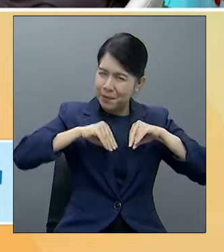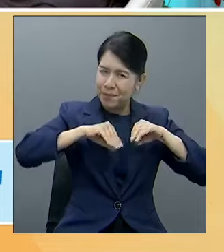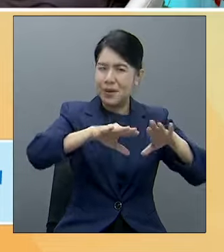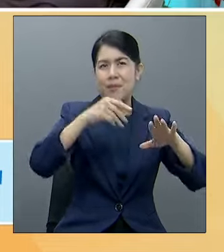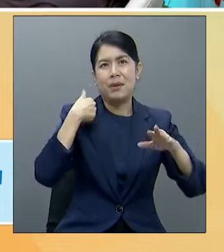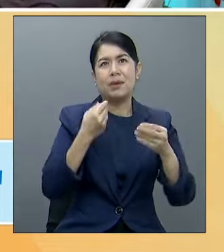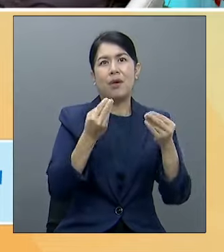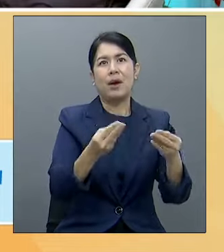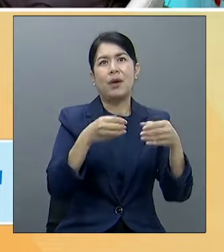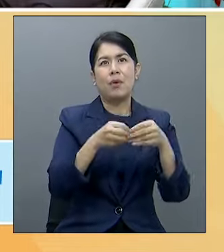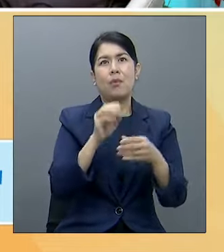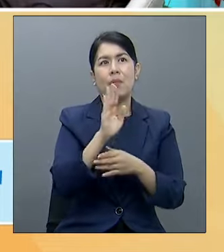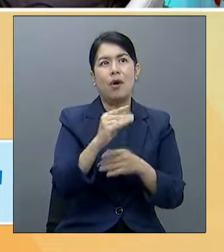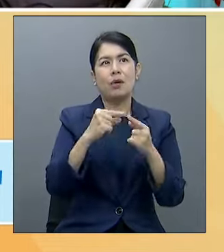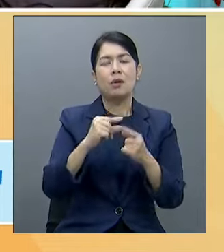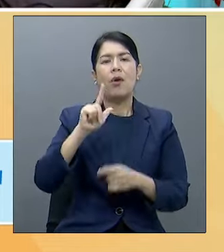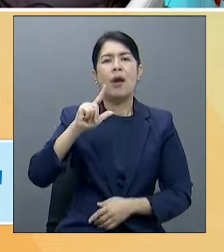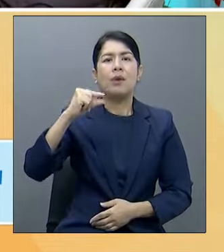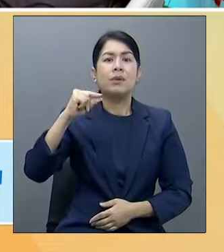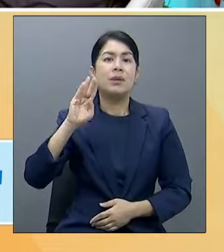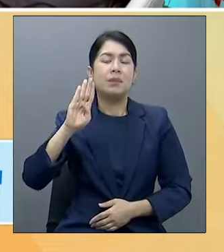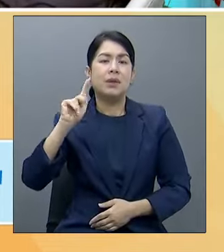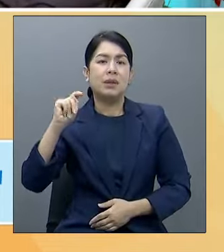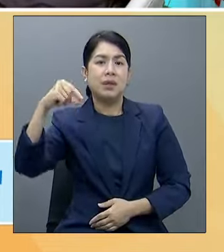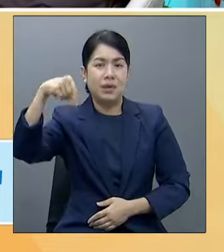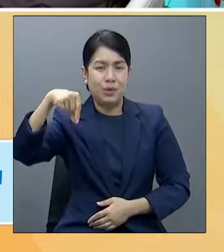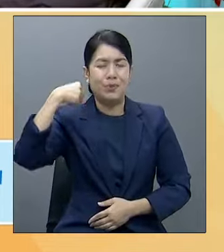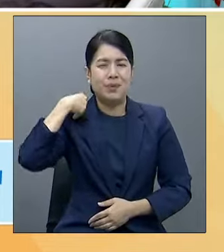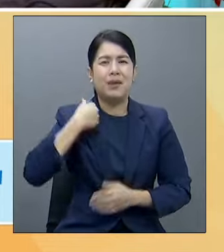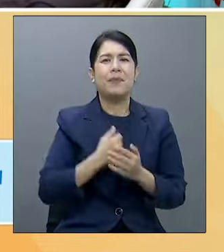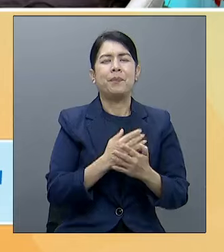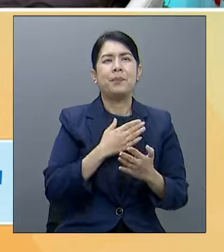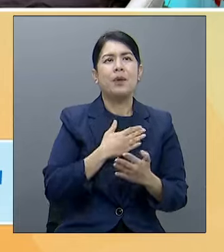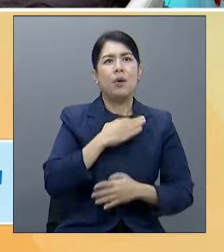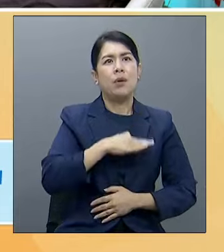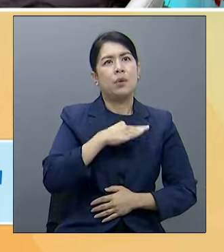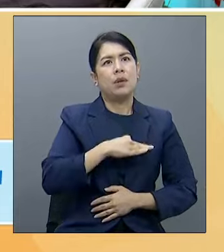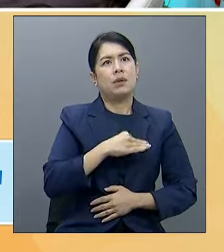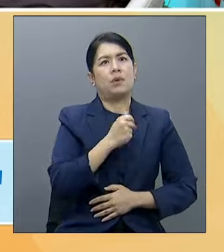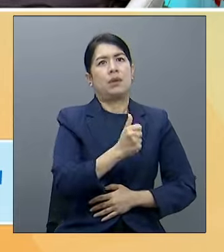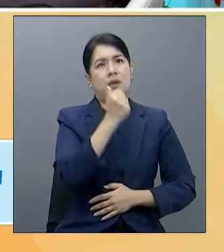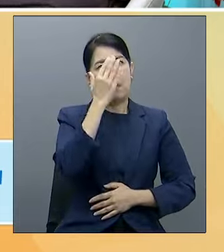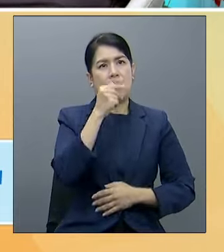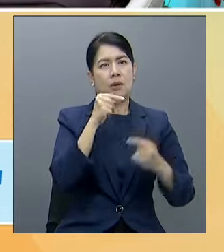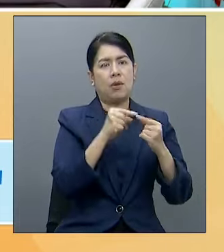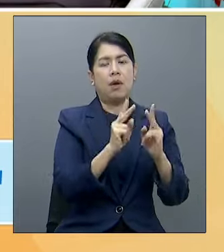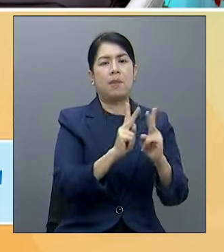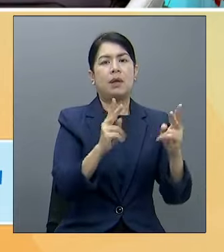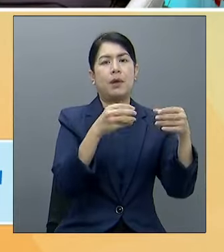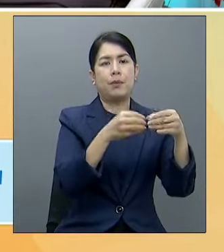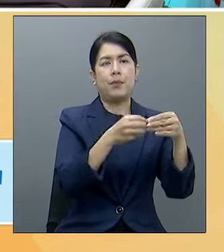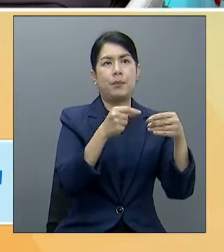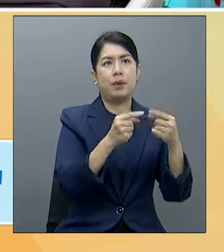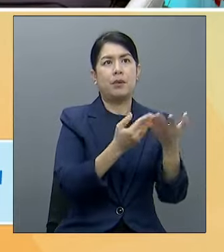ใหญ่หลังจากนั้นนะคะจริงๆเป็นเรื่องที่ดีมากตอนที่เราไปนั่งทำงานเนี่ยในชั้นกรรมธิการเนี่ยได้เสนอ